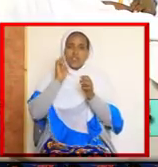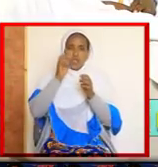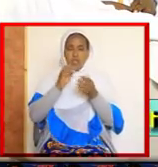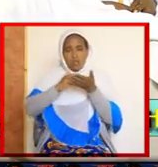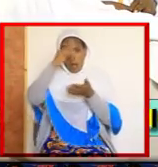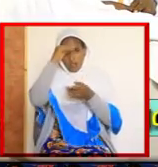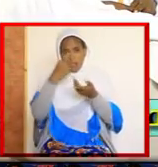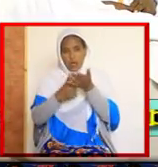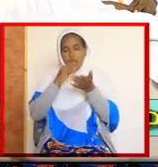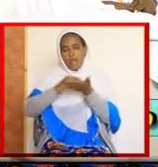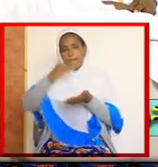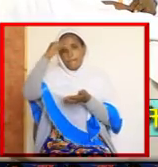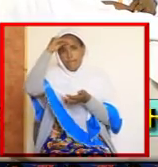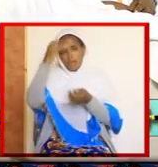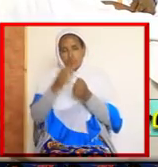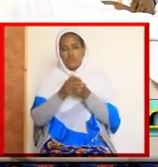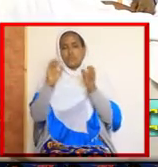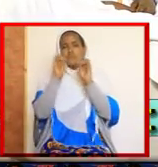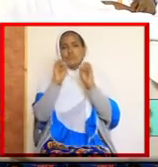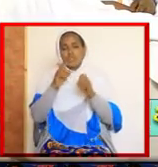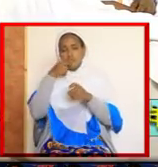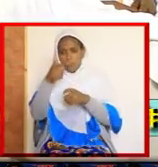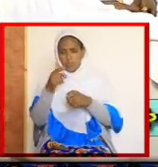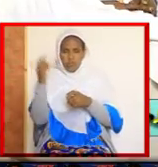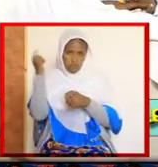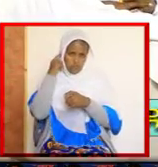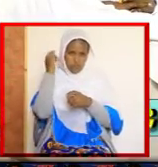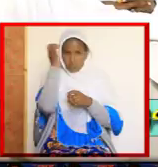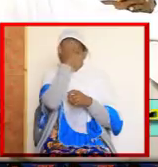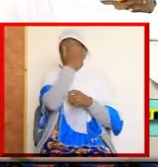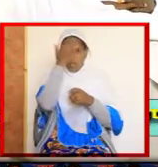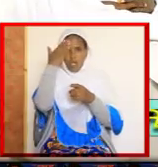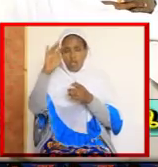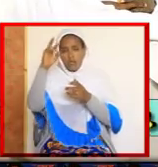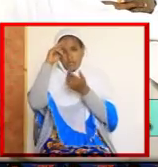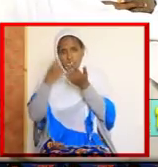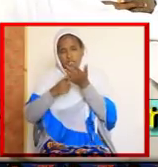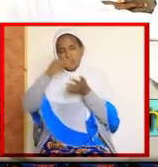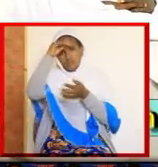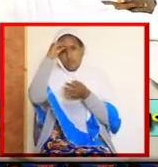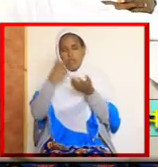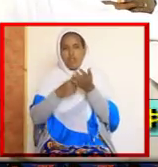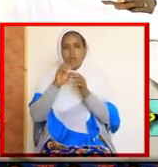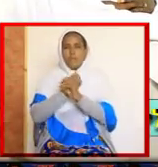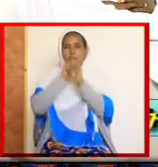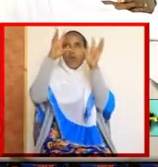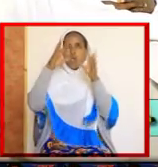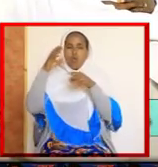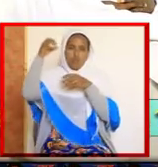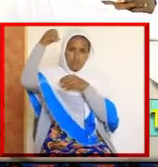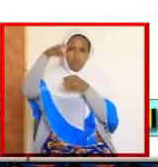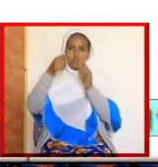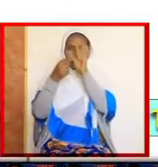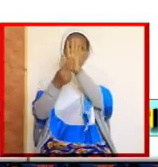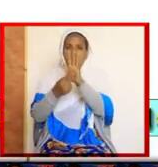ካልተማረ የሚማረውንም ምን እንደሚል ስለማያውቀው ብርሃኑ